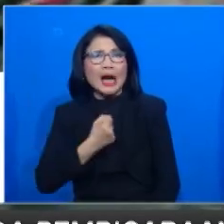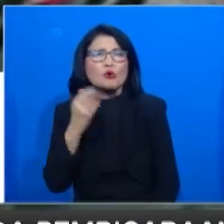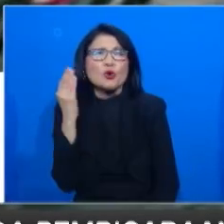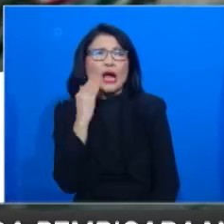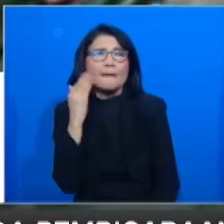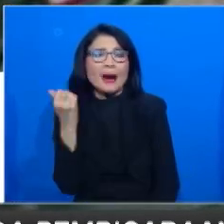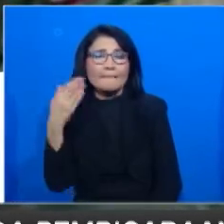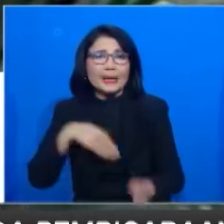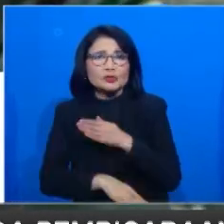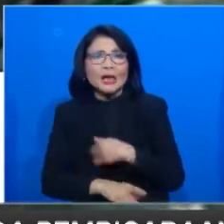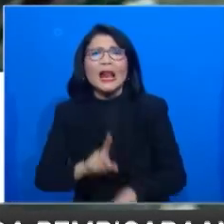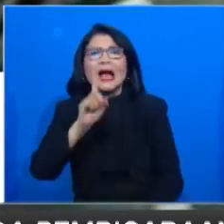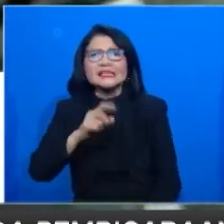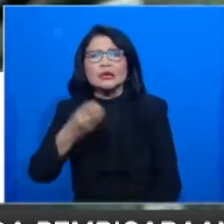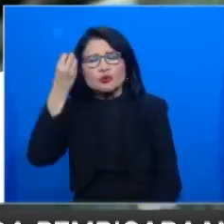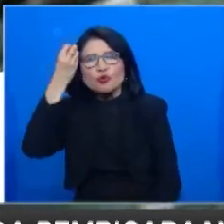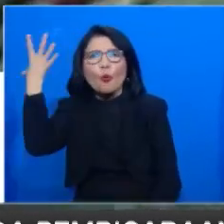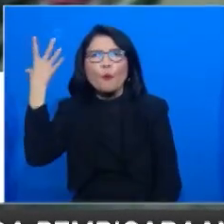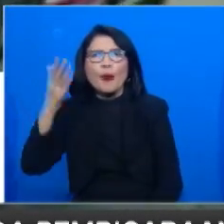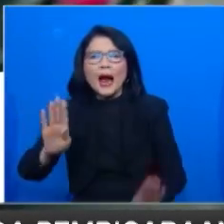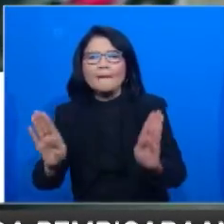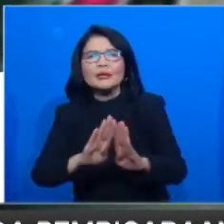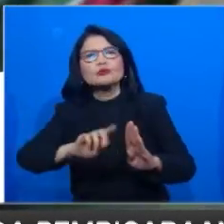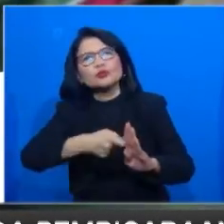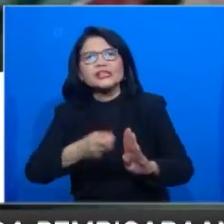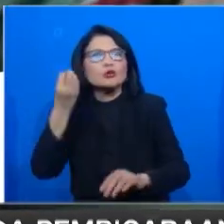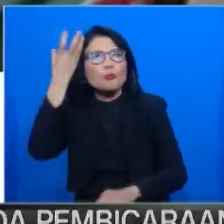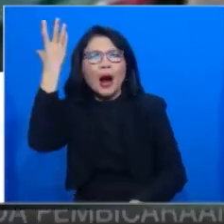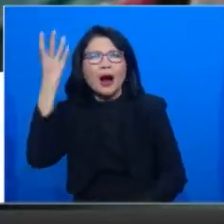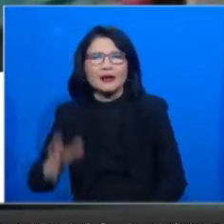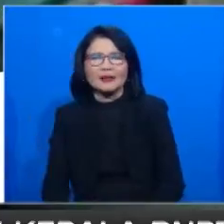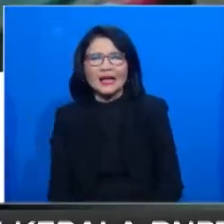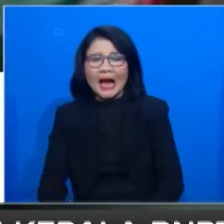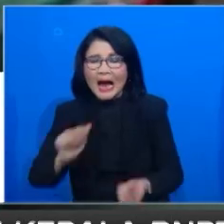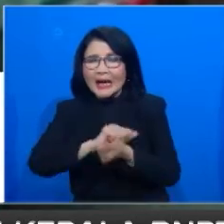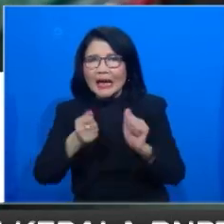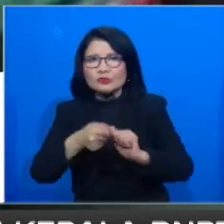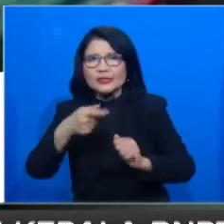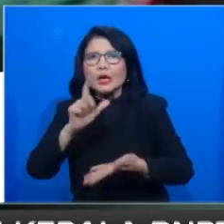masuk karena salah satu penghuni ada yang lupa mengunci gerbang. Kasus pencurian ini telah